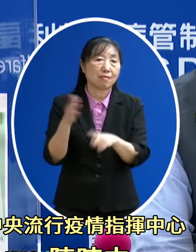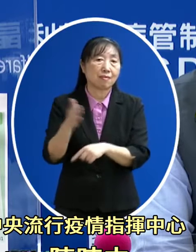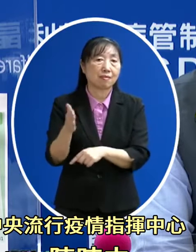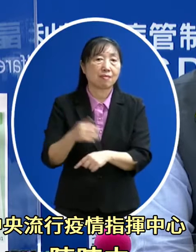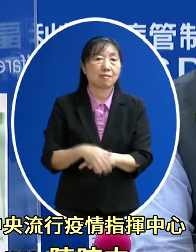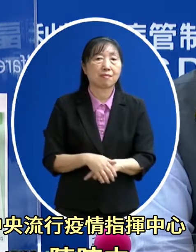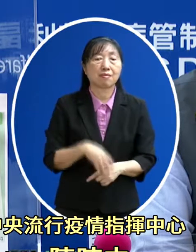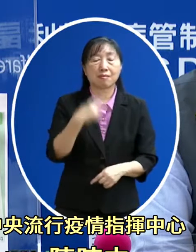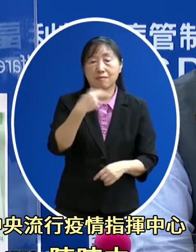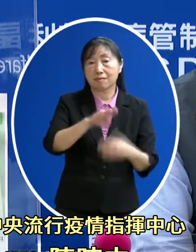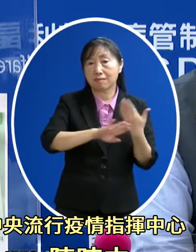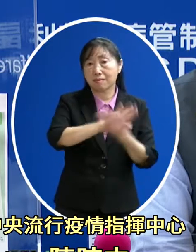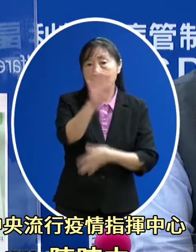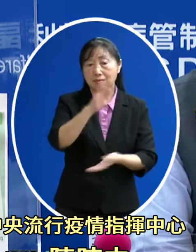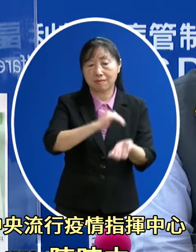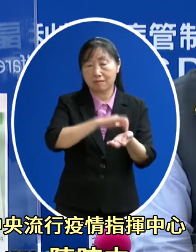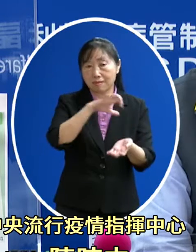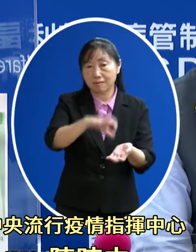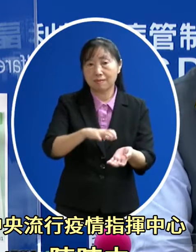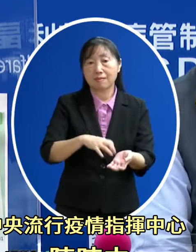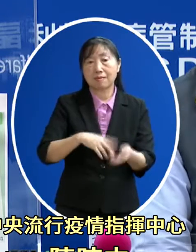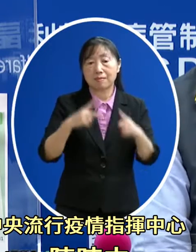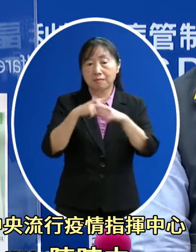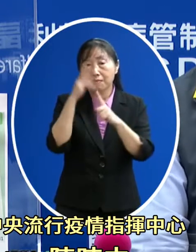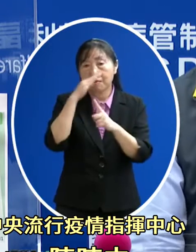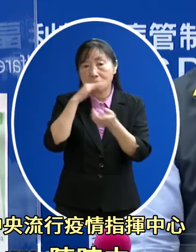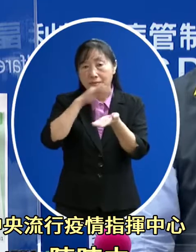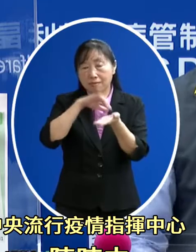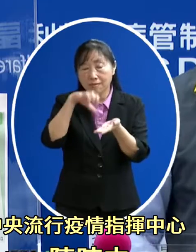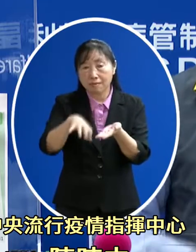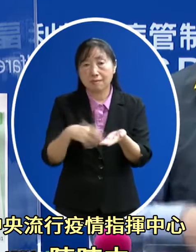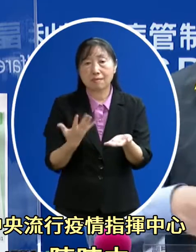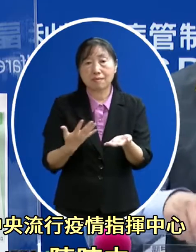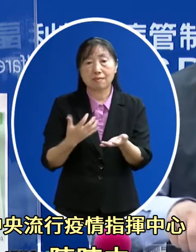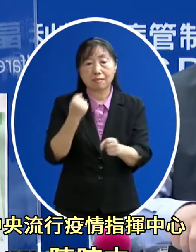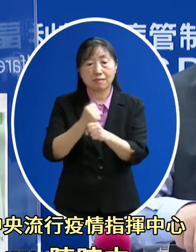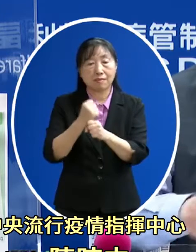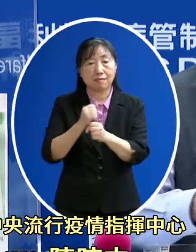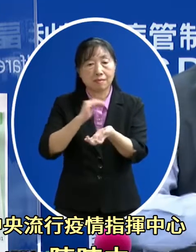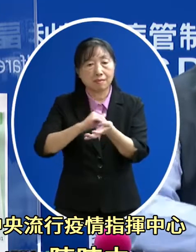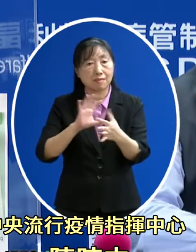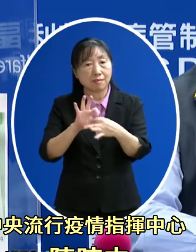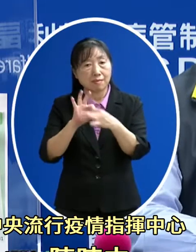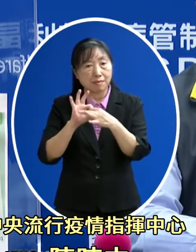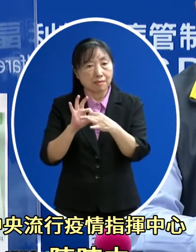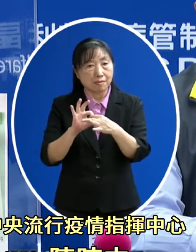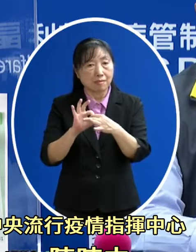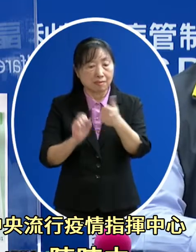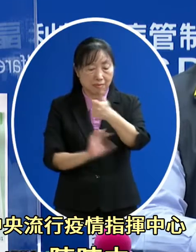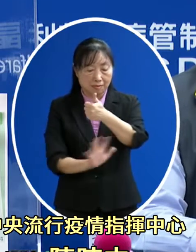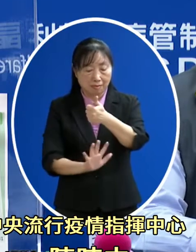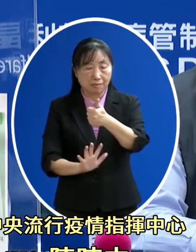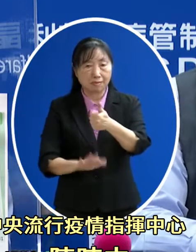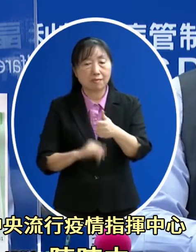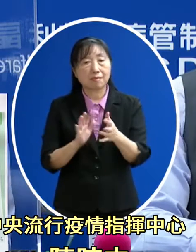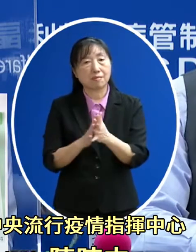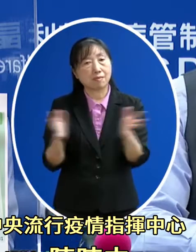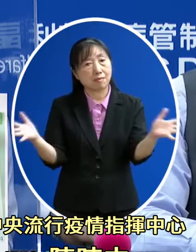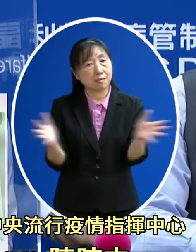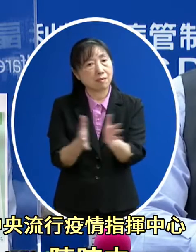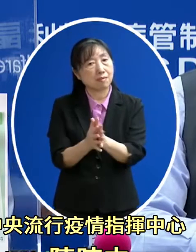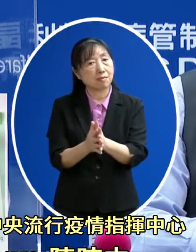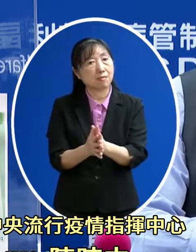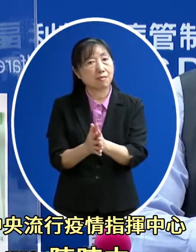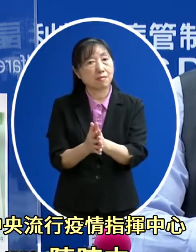其他的医院、诊所、其他医事机构、职等的人员，啊，总共大概差不